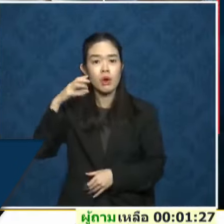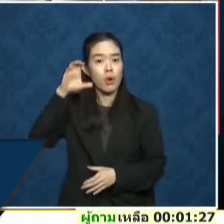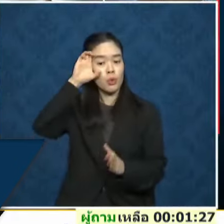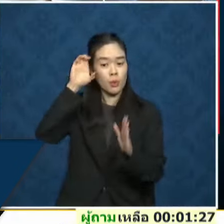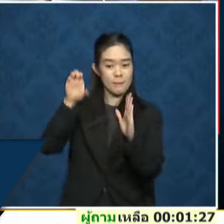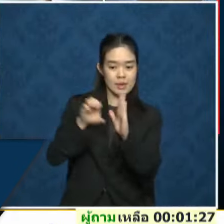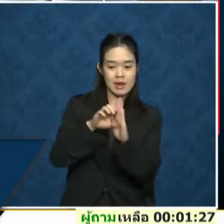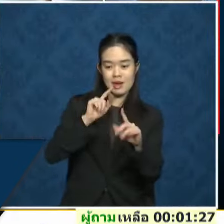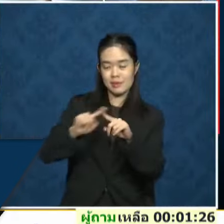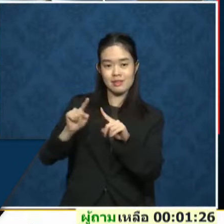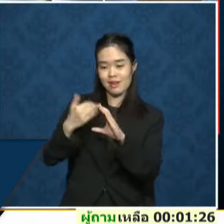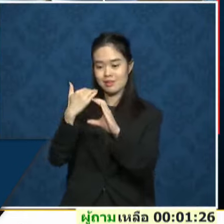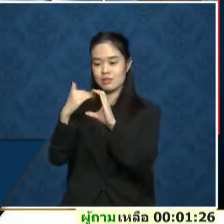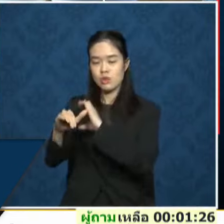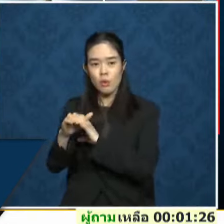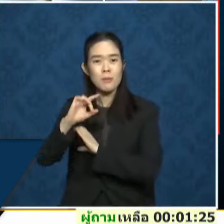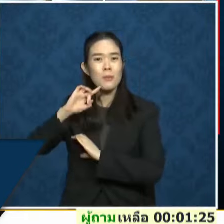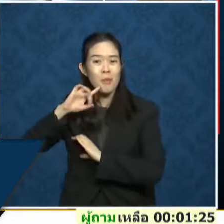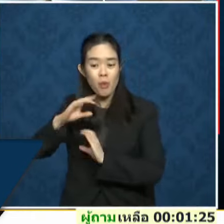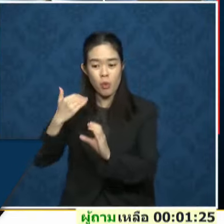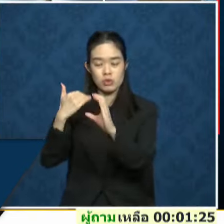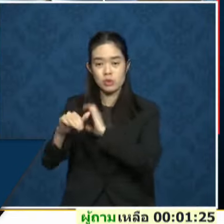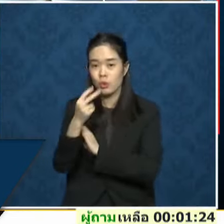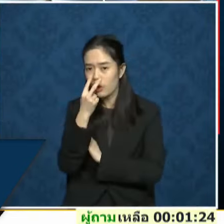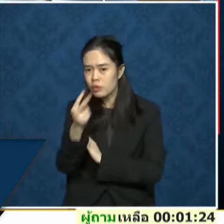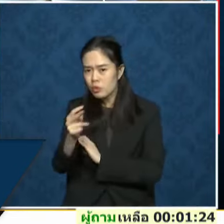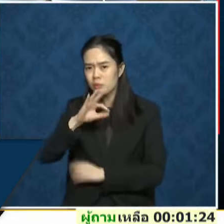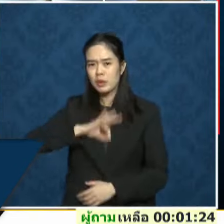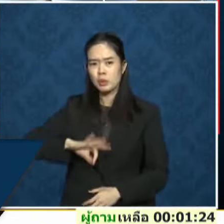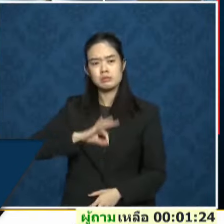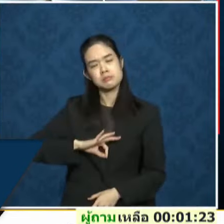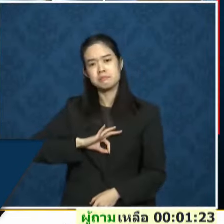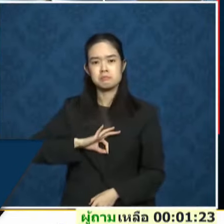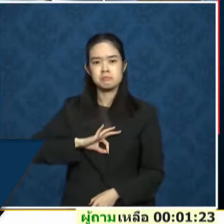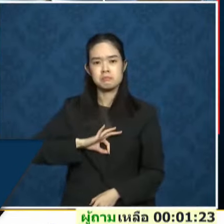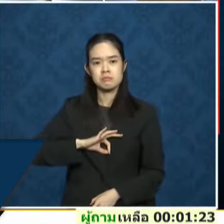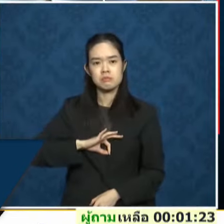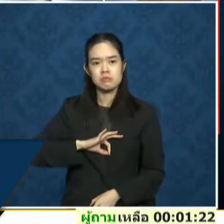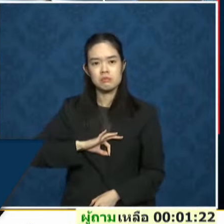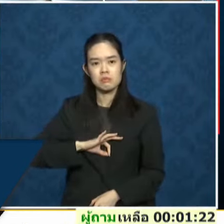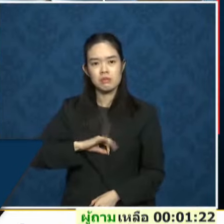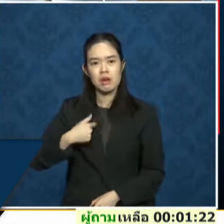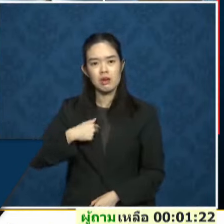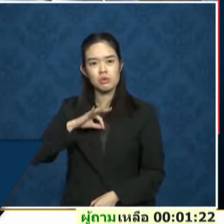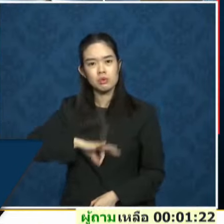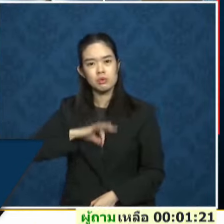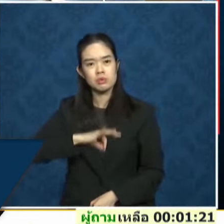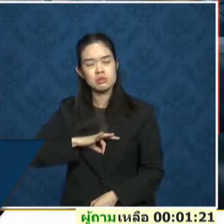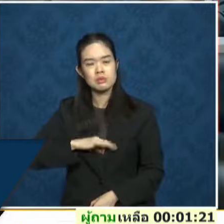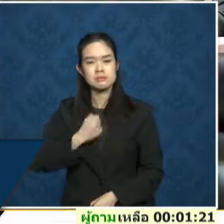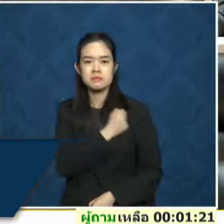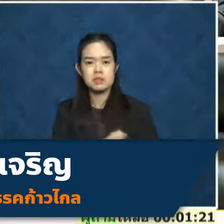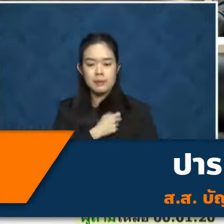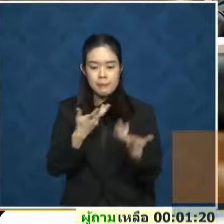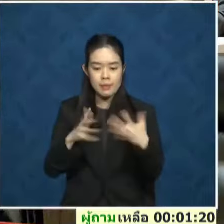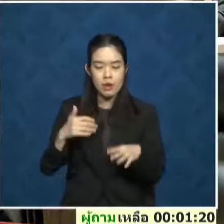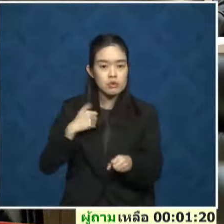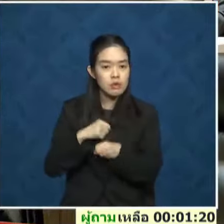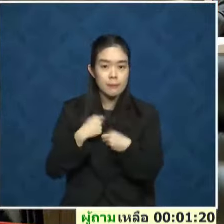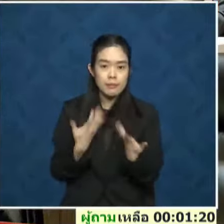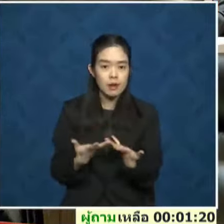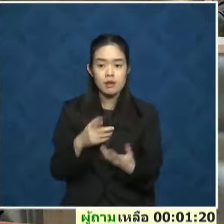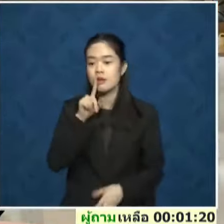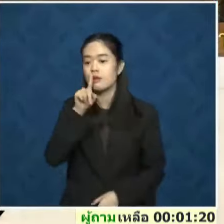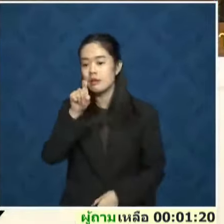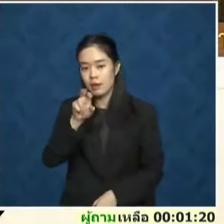รอยแผลลึกในใจตลอดต่อไปทั้งชีวิตท่านจะรับผิดชอบอย่างไรคะขอบคุณค่ะ